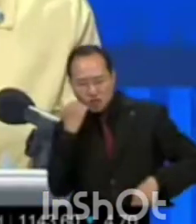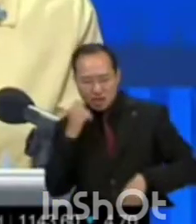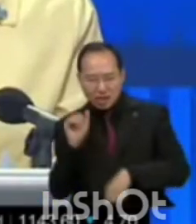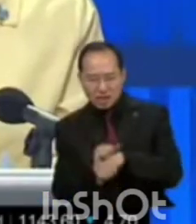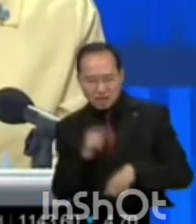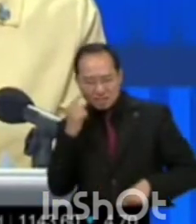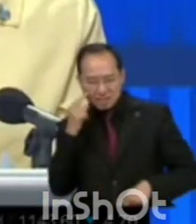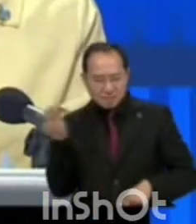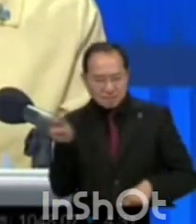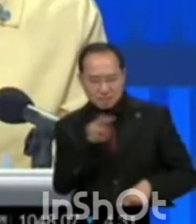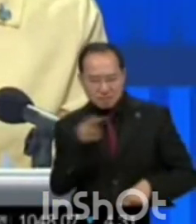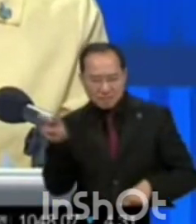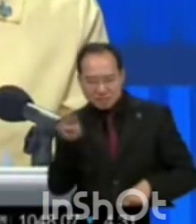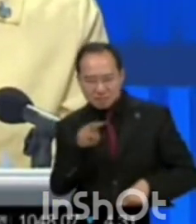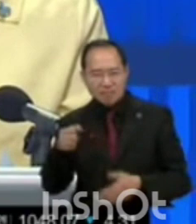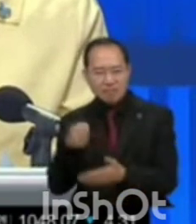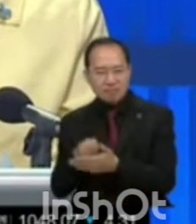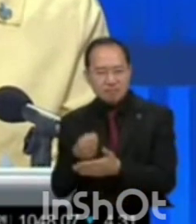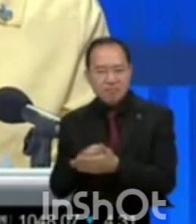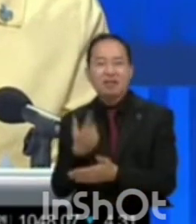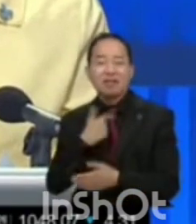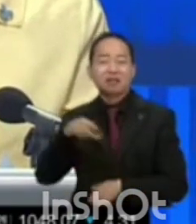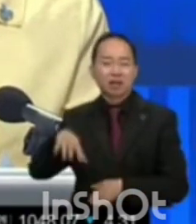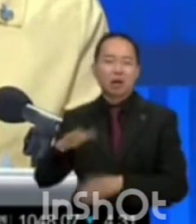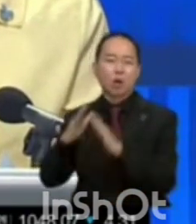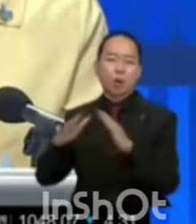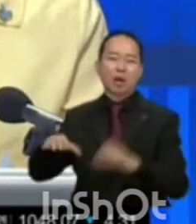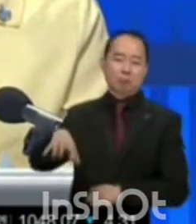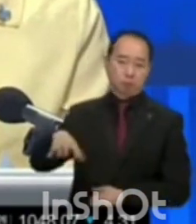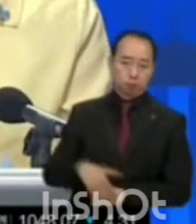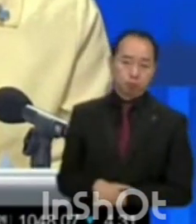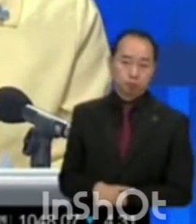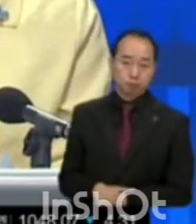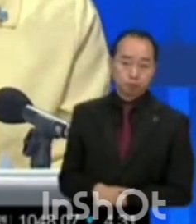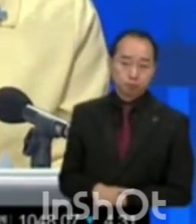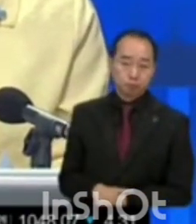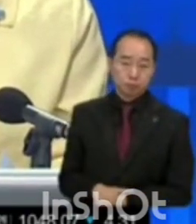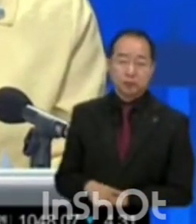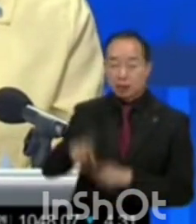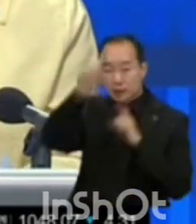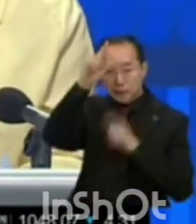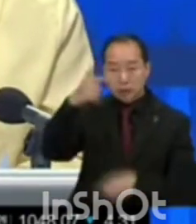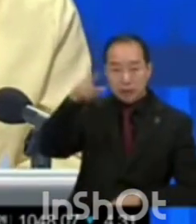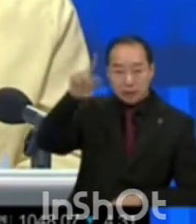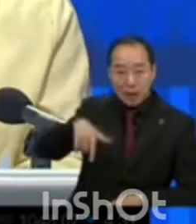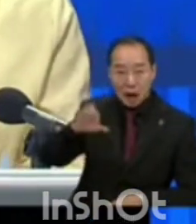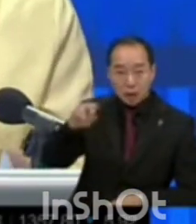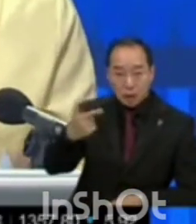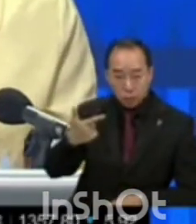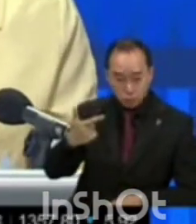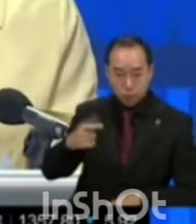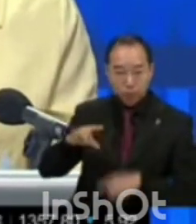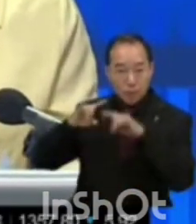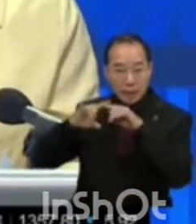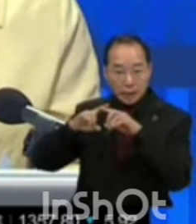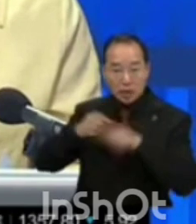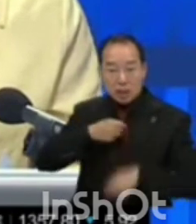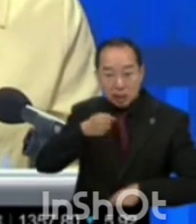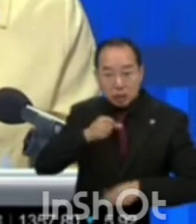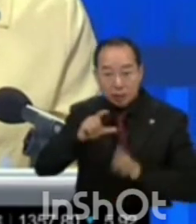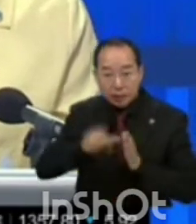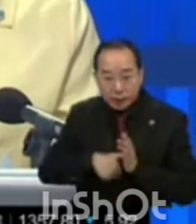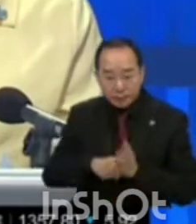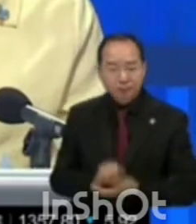해왔습니다. 그런데 이낙연 후보께서는 최근에 어떤 인터뷰, 라디오 인터뷰인데요. 나오셔서